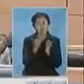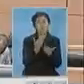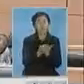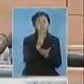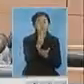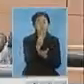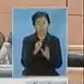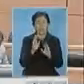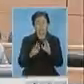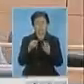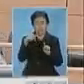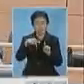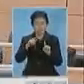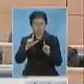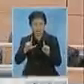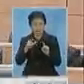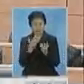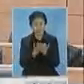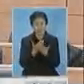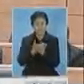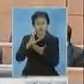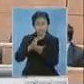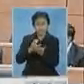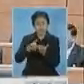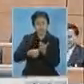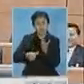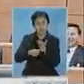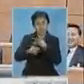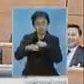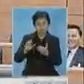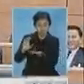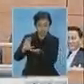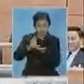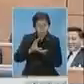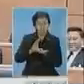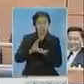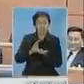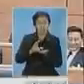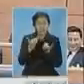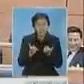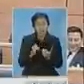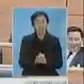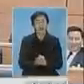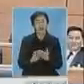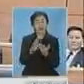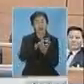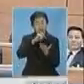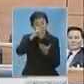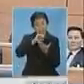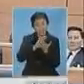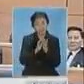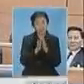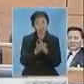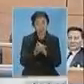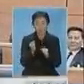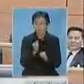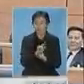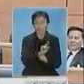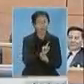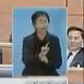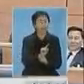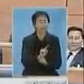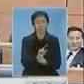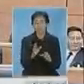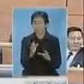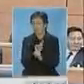ครับงบประมาณมาจากภาษีอากรของประชาชนไหนล่ะครับผลงานของการปฏิรูปประเทศไหน